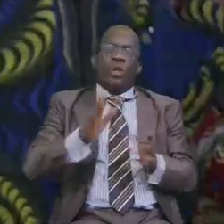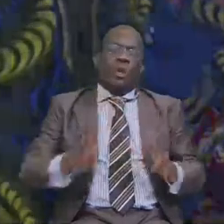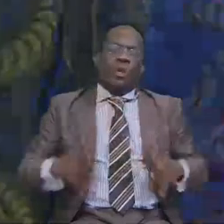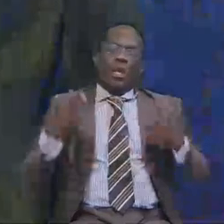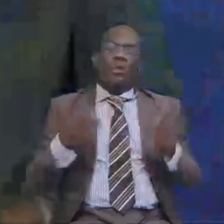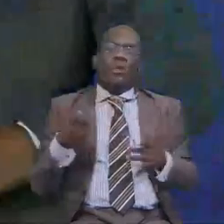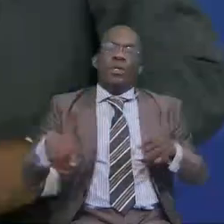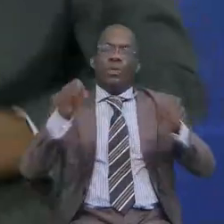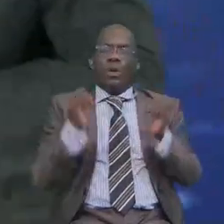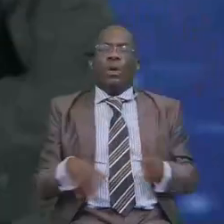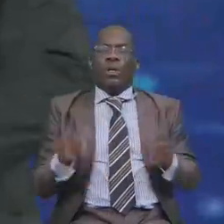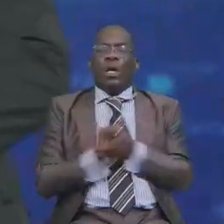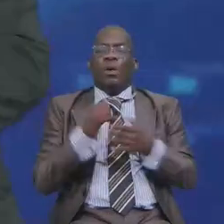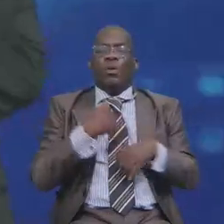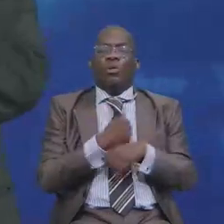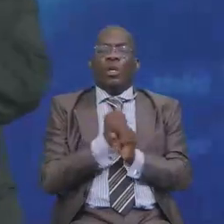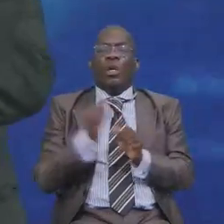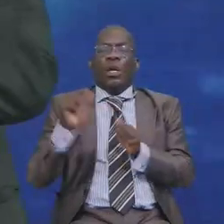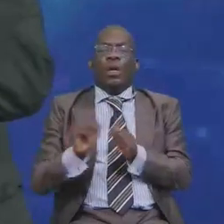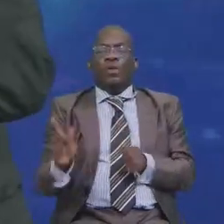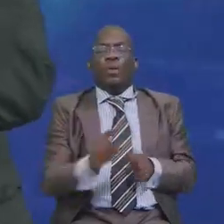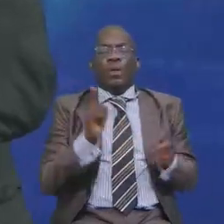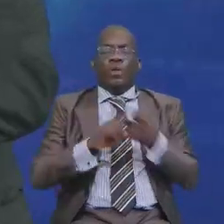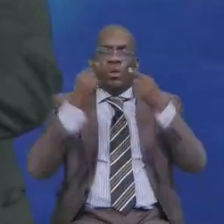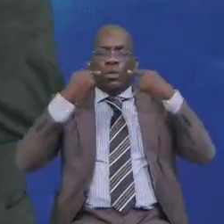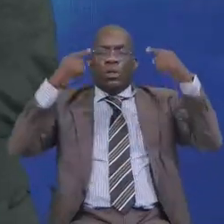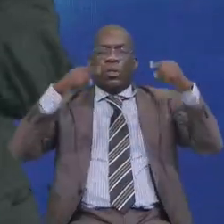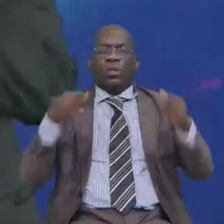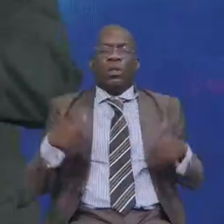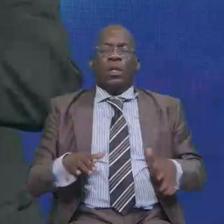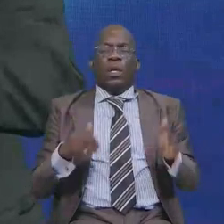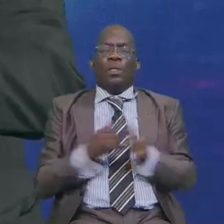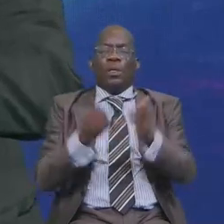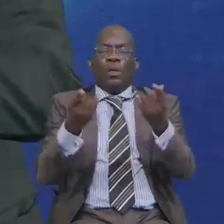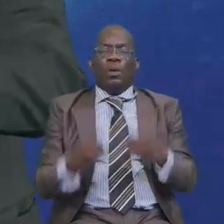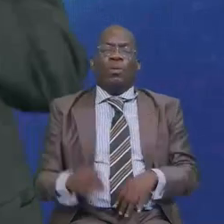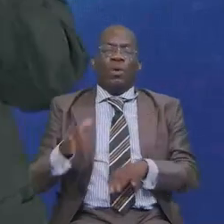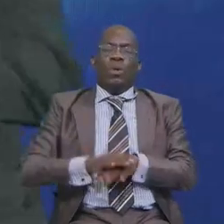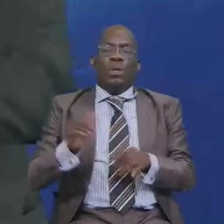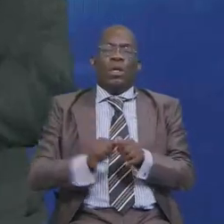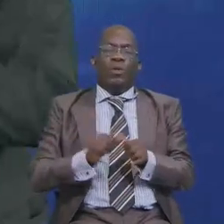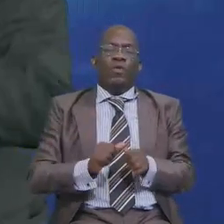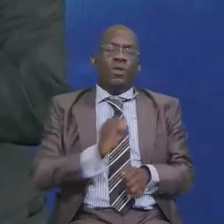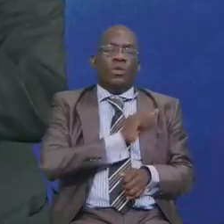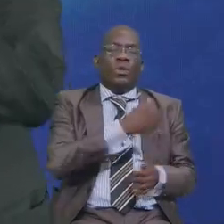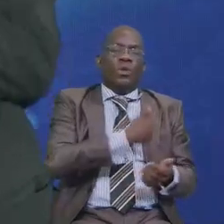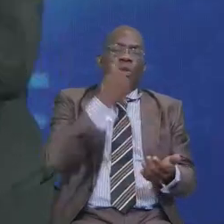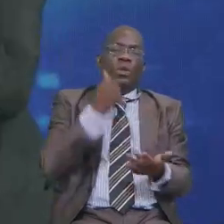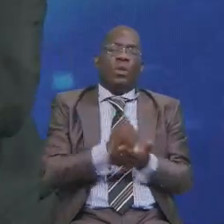puissance qui amène chacun à réussir. Que cela vienne sur chaque âme. Chaque